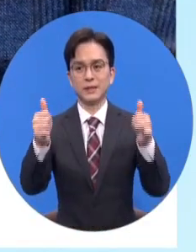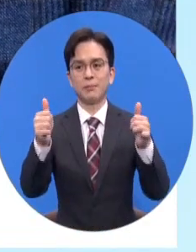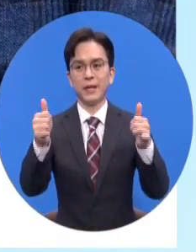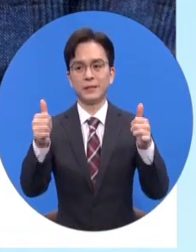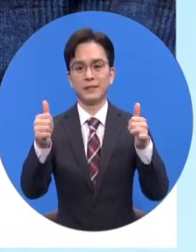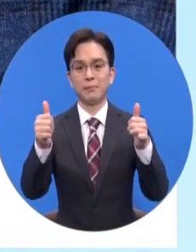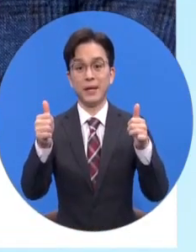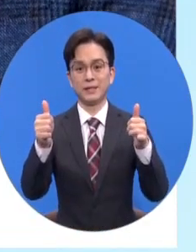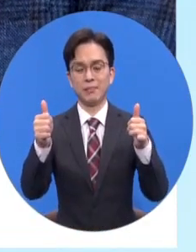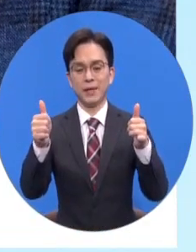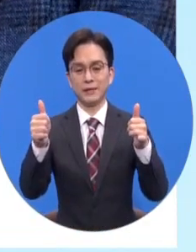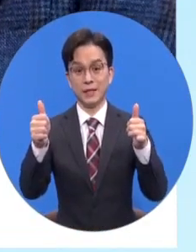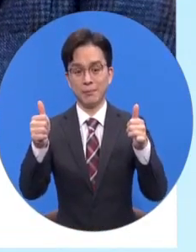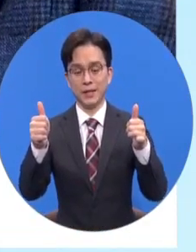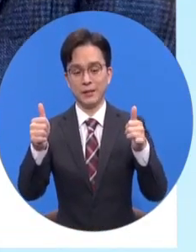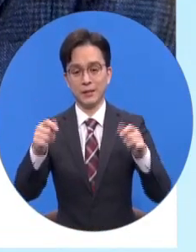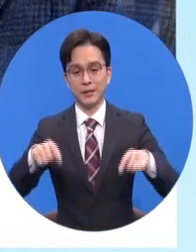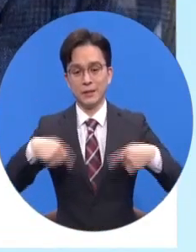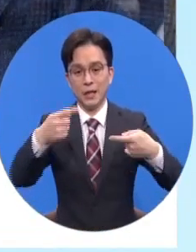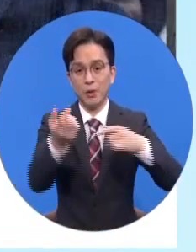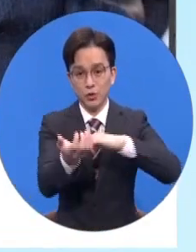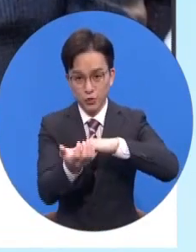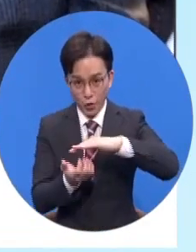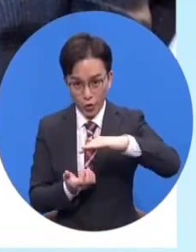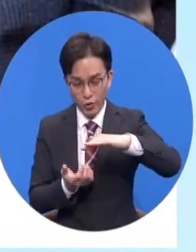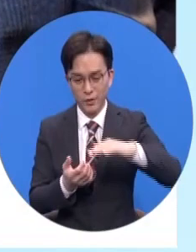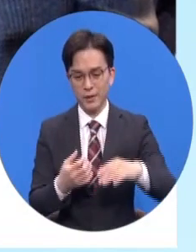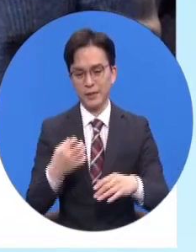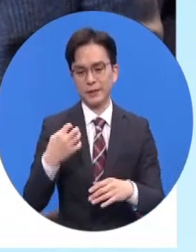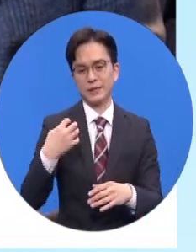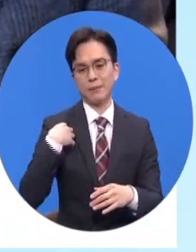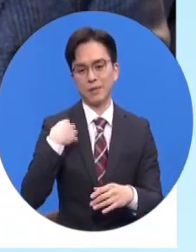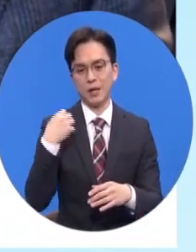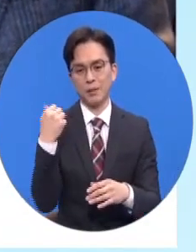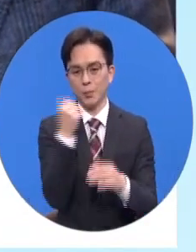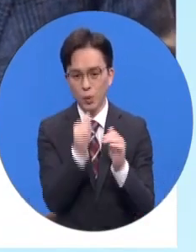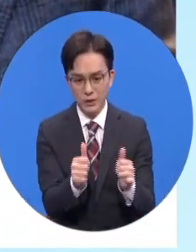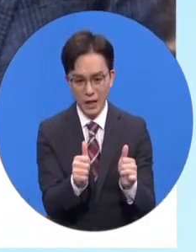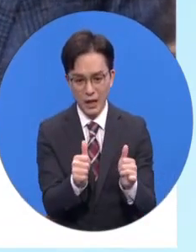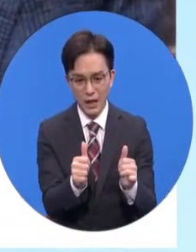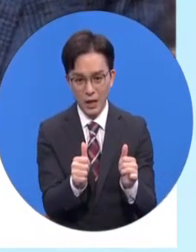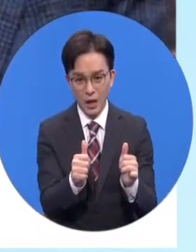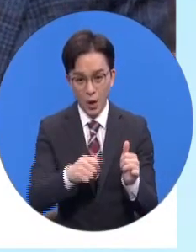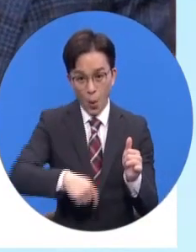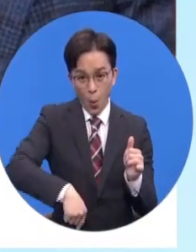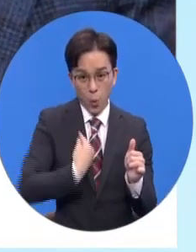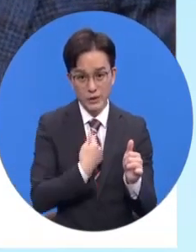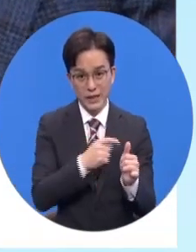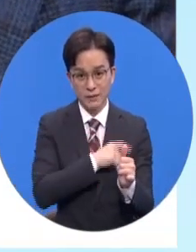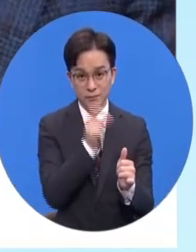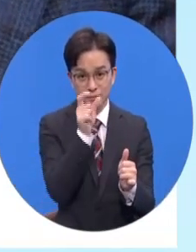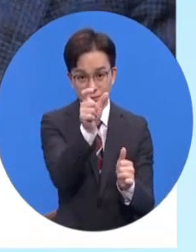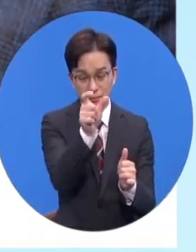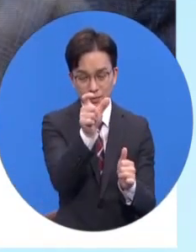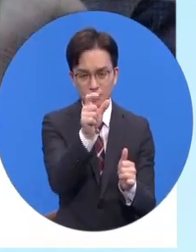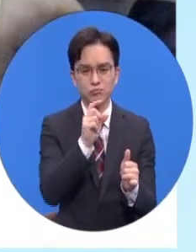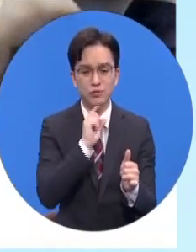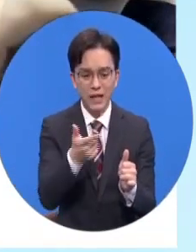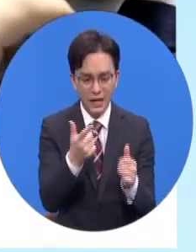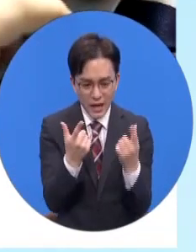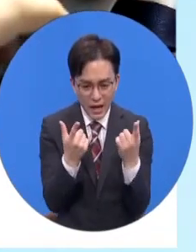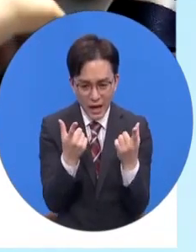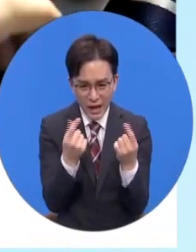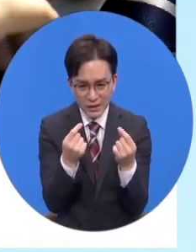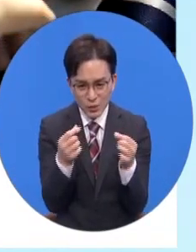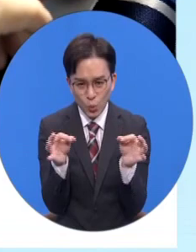이름을 올리는 경우가 왕왕 있는게 또 사실입니다 네 그렇다면 어떤 전두환 실 게도 변호사 겨 노인이 있었고 3월호